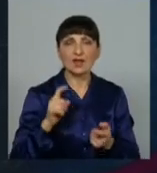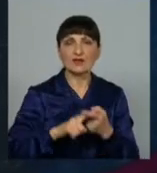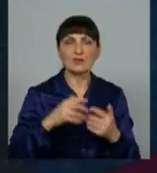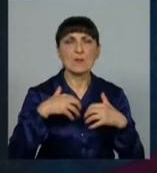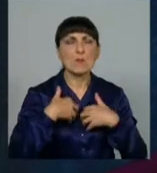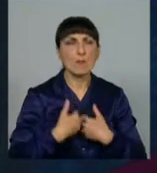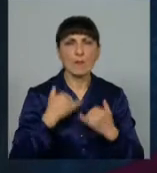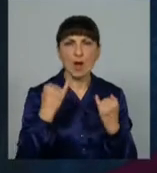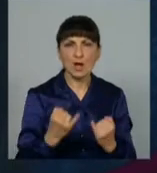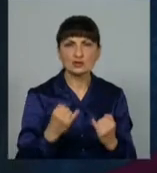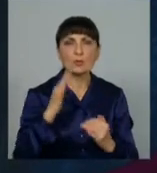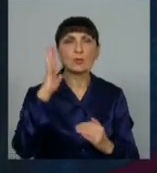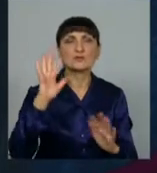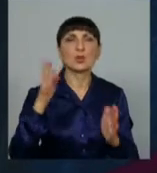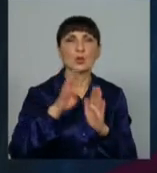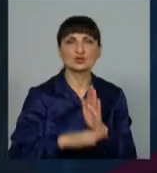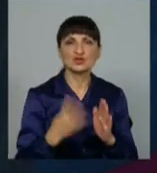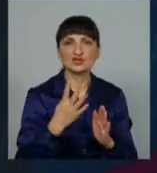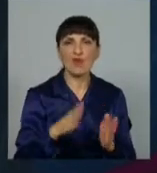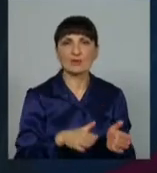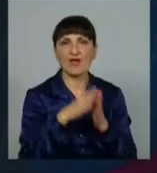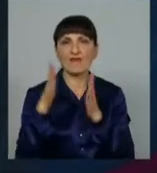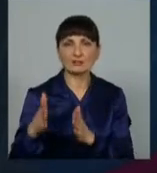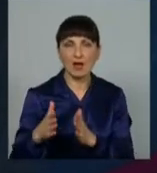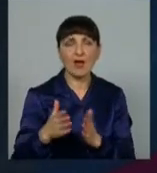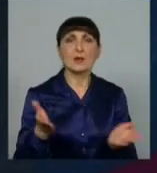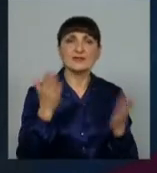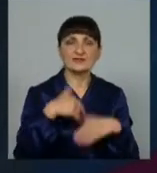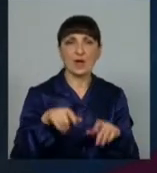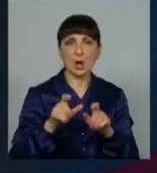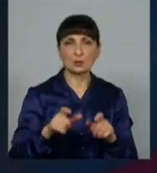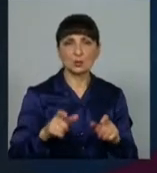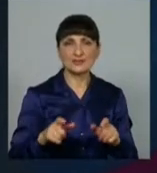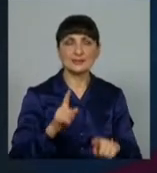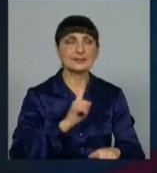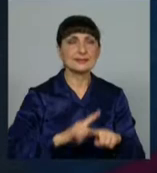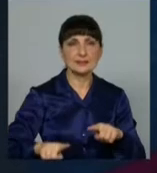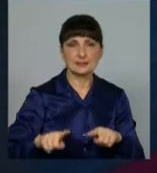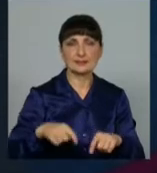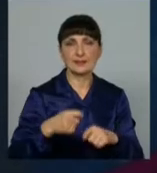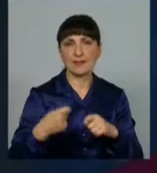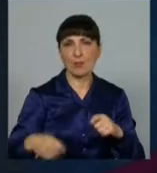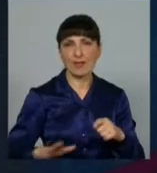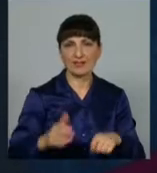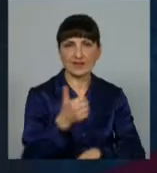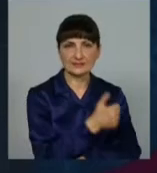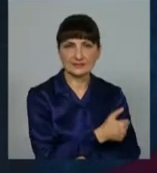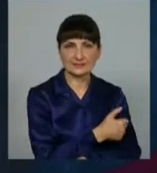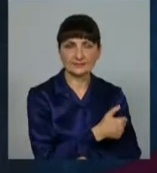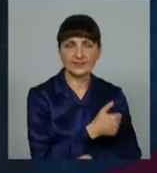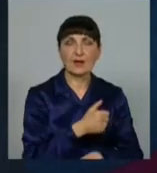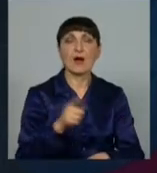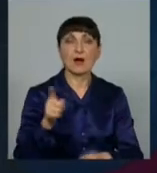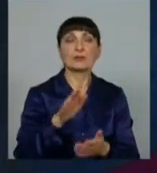мрачных прогнозов о надвигающейся четвертой волне пандемии призывают соотечественников не медлить с вакцинацией. Роберт Граф